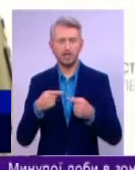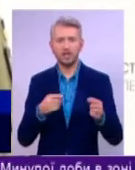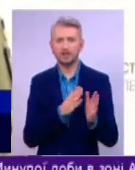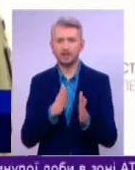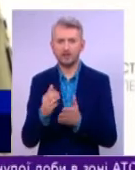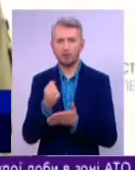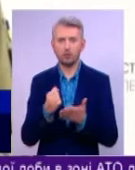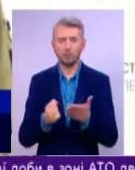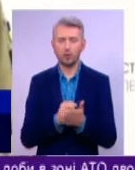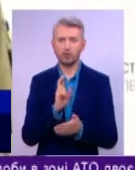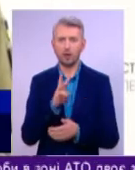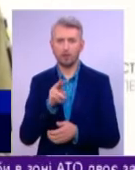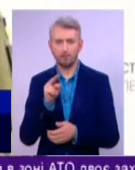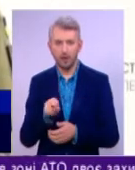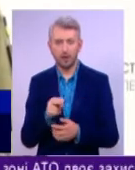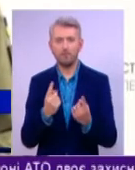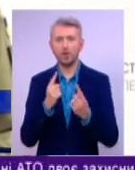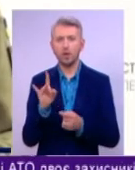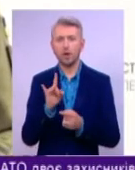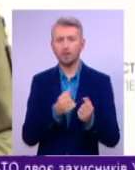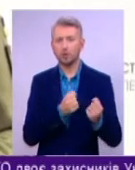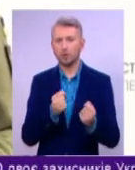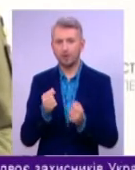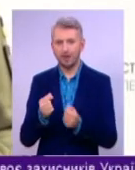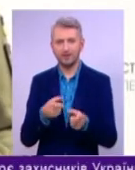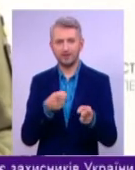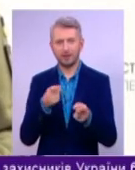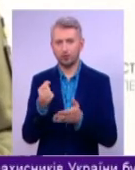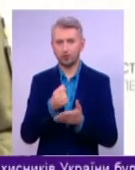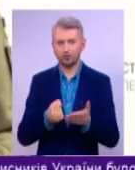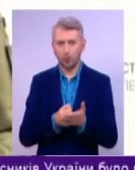озброєння БМП, великокаліберні кулемети та стрілецьку зброю,